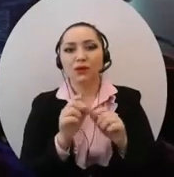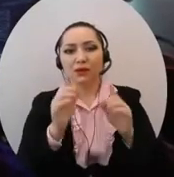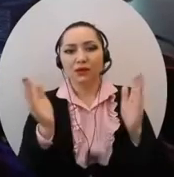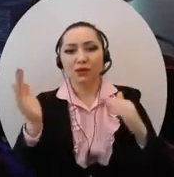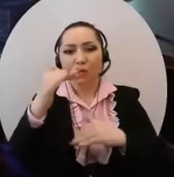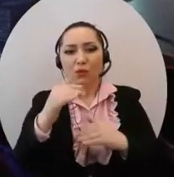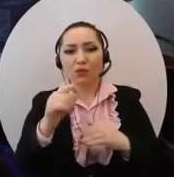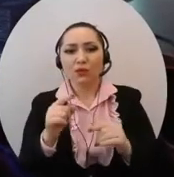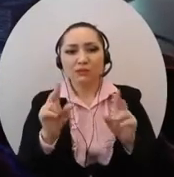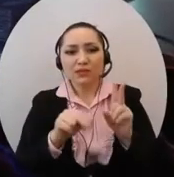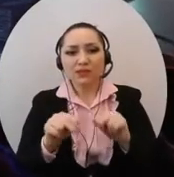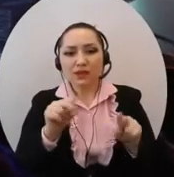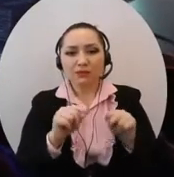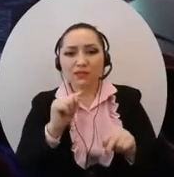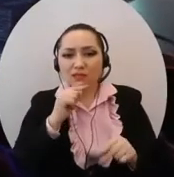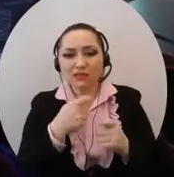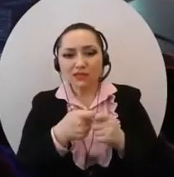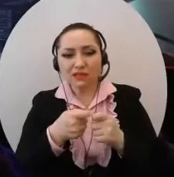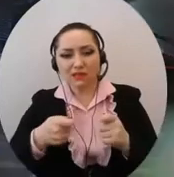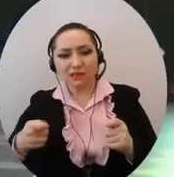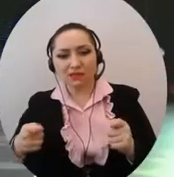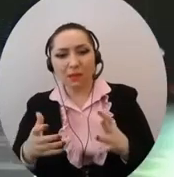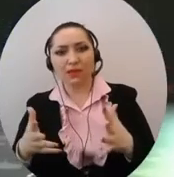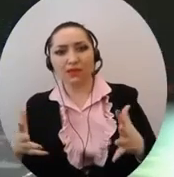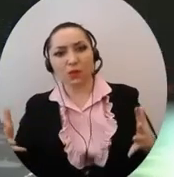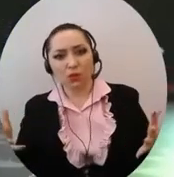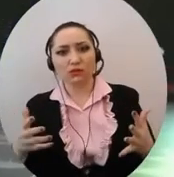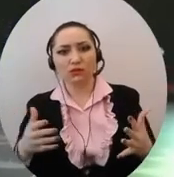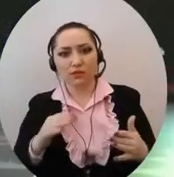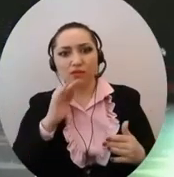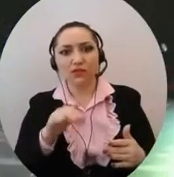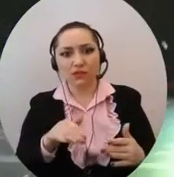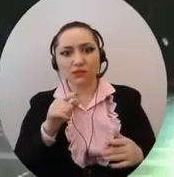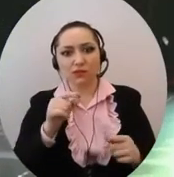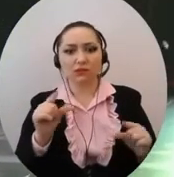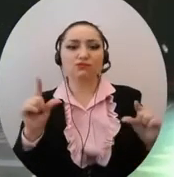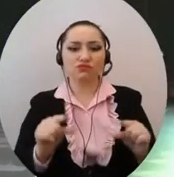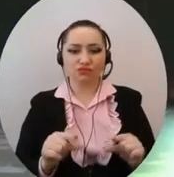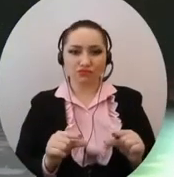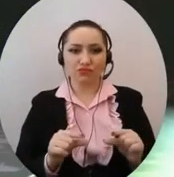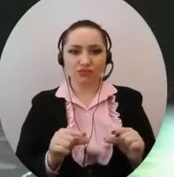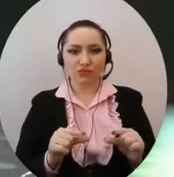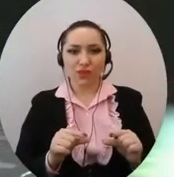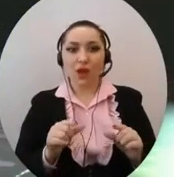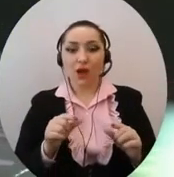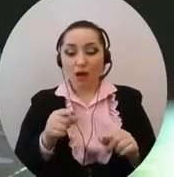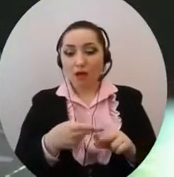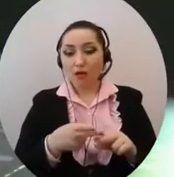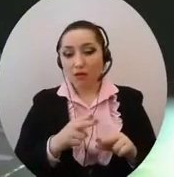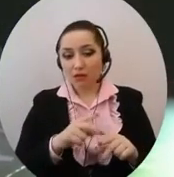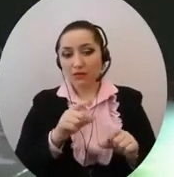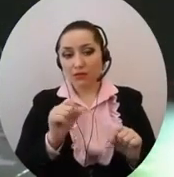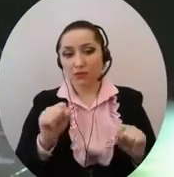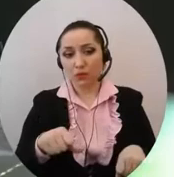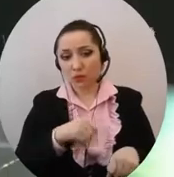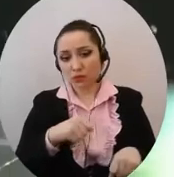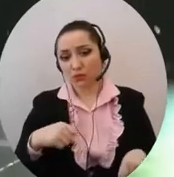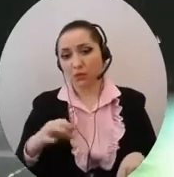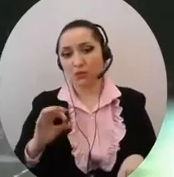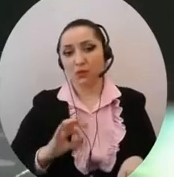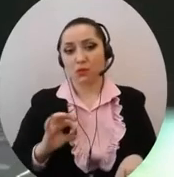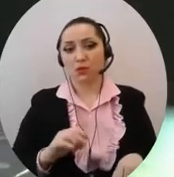и растянуть на подольше. Эффективность, естественно, этого снижается. А это средство вы можете сами пользоваться, вы можете